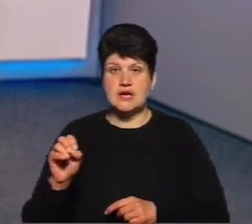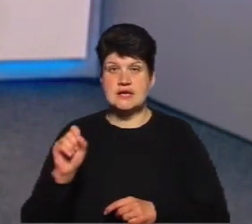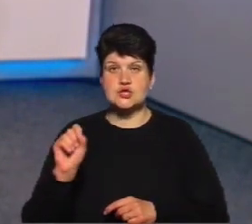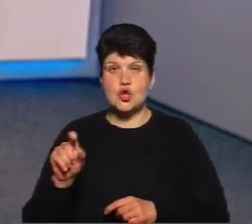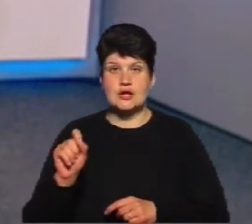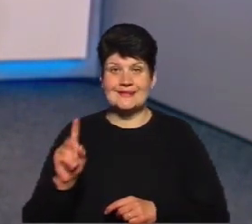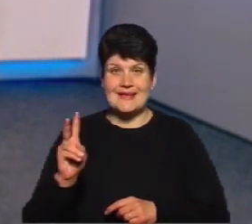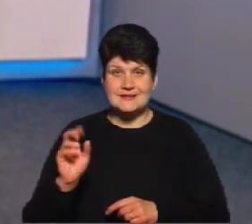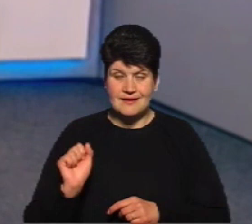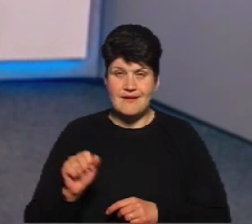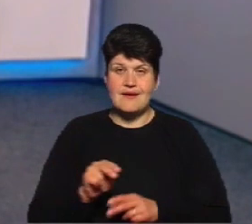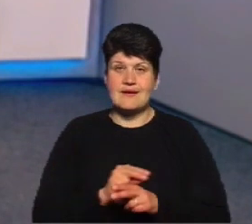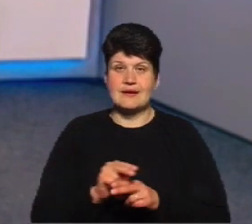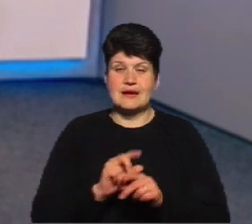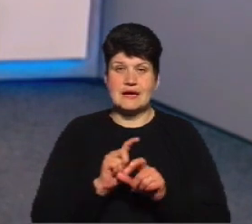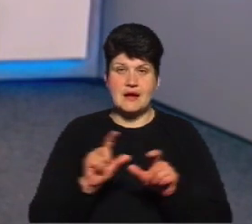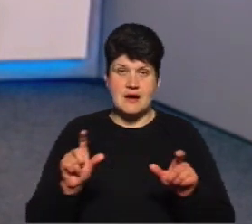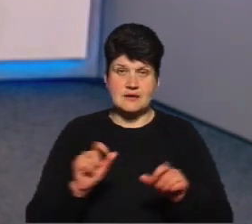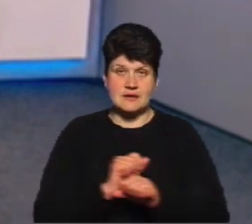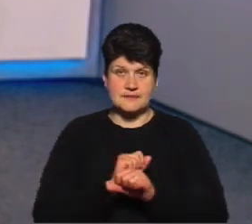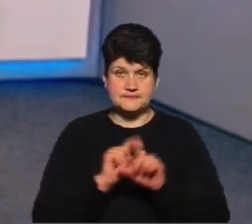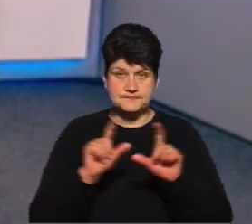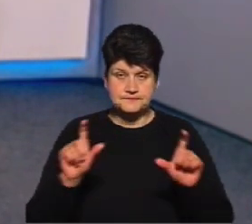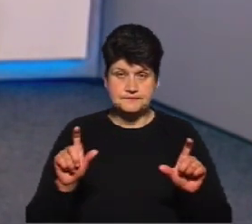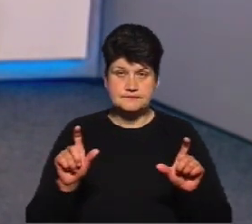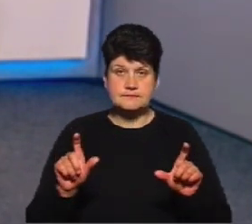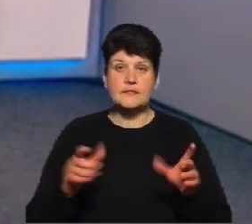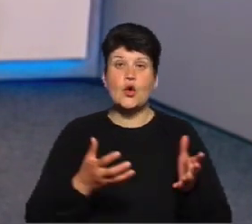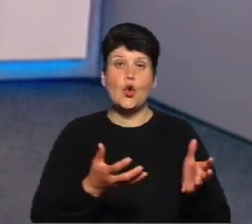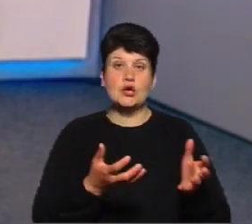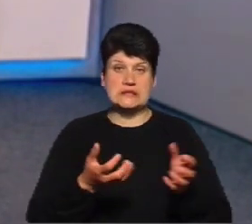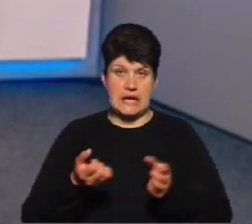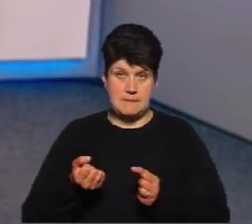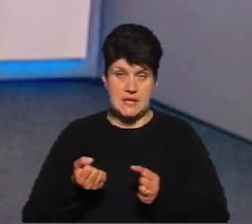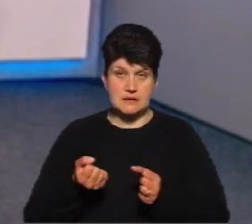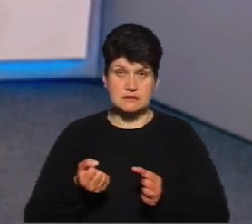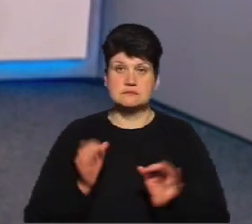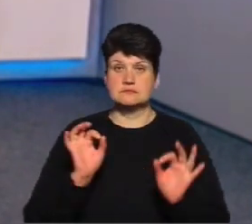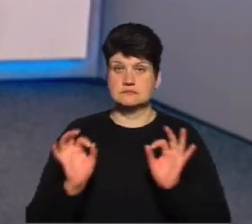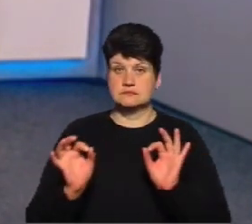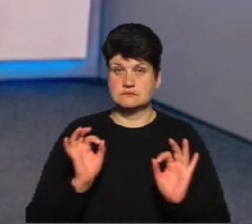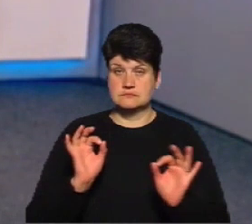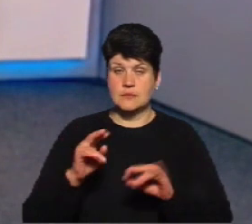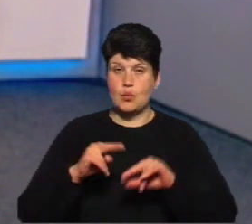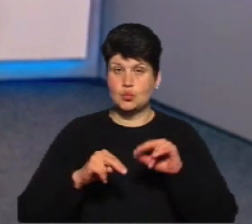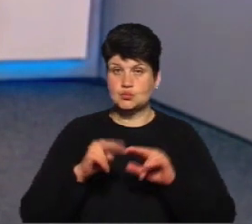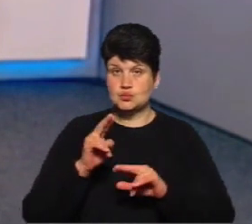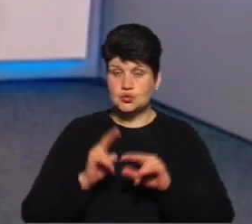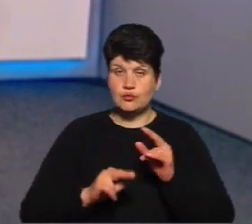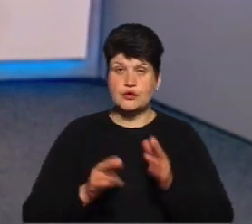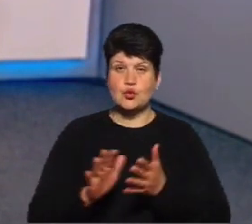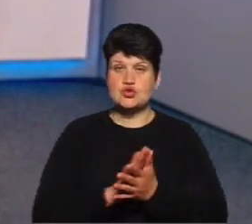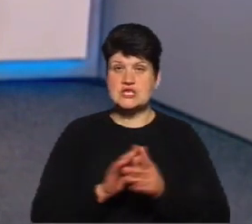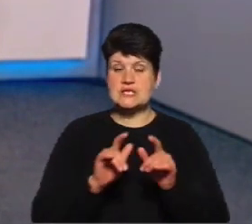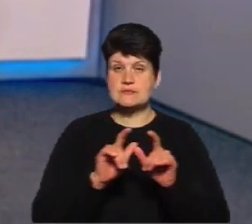лікарня фізіотерапевтична, власне, отримали належним чином збудовані очисні споруди і